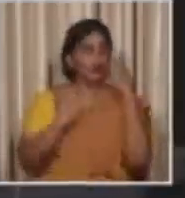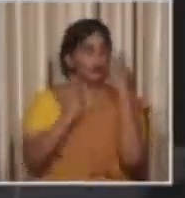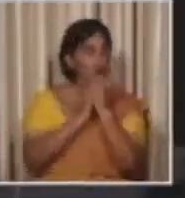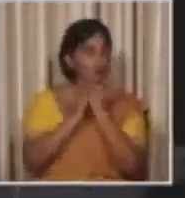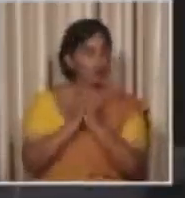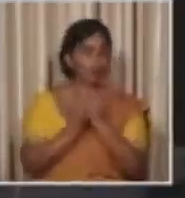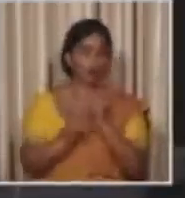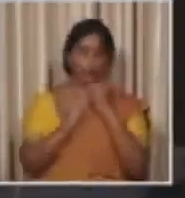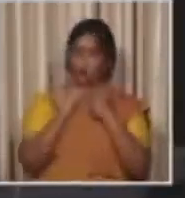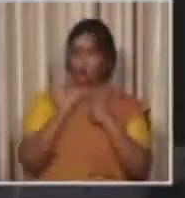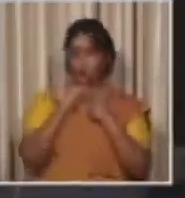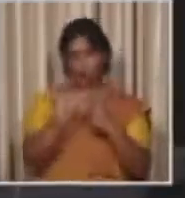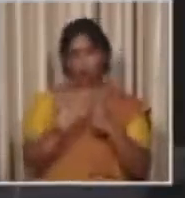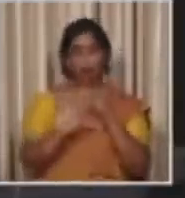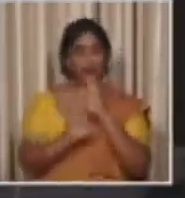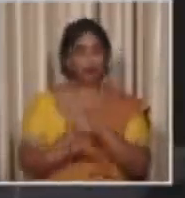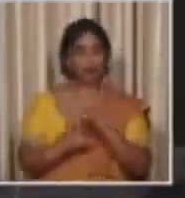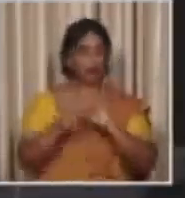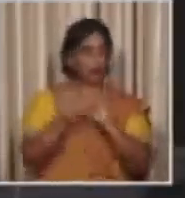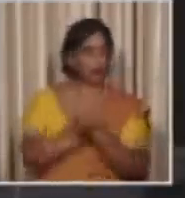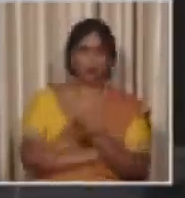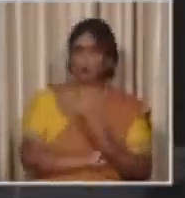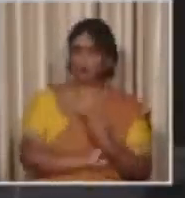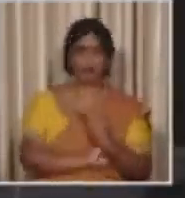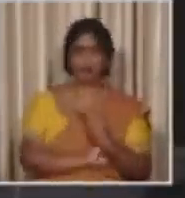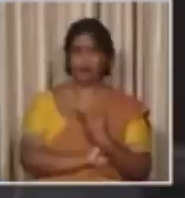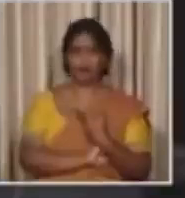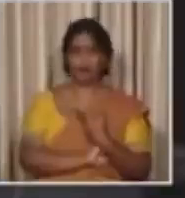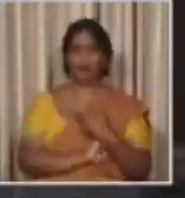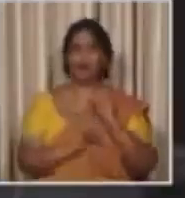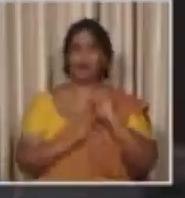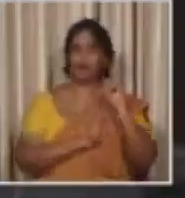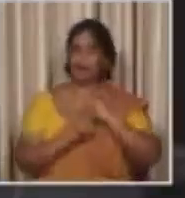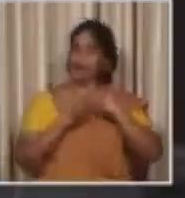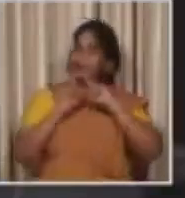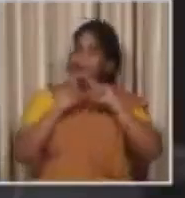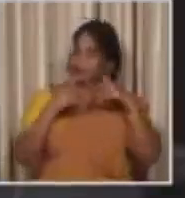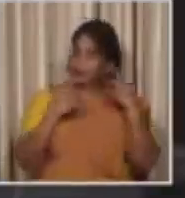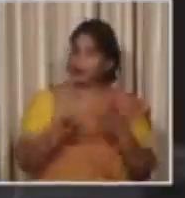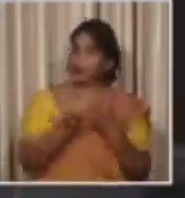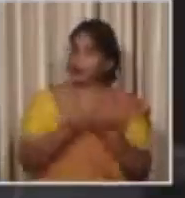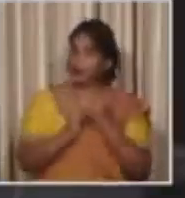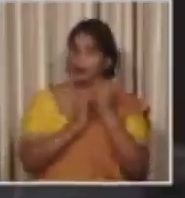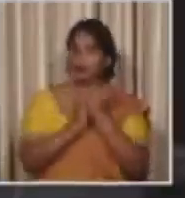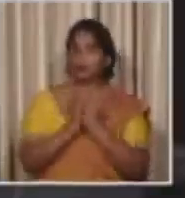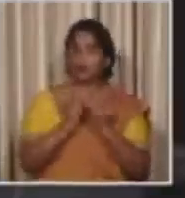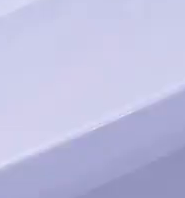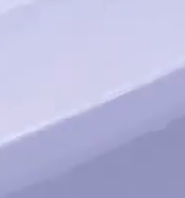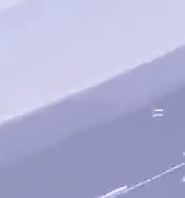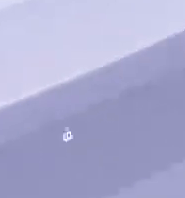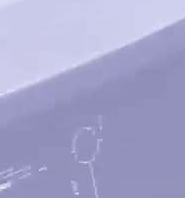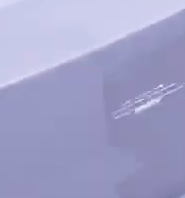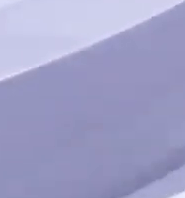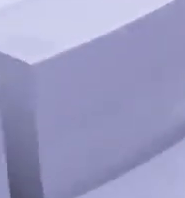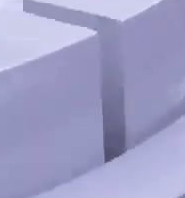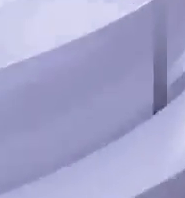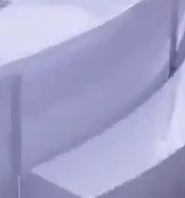අපි පිළිතුරක් ලබා දෙන්නම්. හැබැයි මේක සංගවන්න දෙයක් නැහැ. මේ පිළිබඳව පාර්ලිමේන්තුව දැනුවත් කළ තියෙන අවශ්‍ය කරුණු ටික අපි ඉදිරියේදී දැනුම් දෙන්නම්.